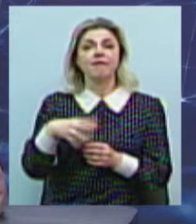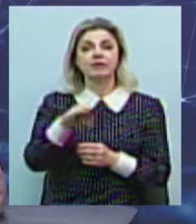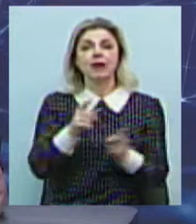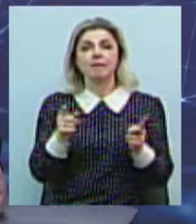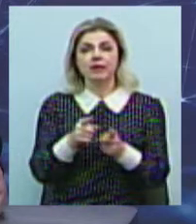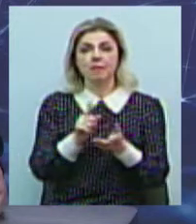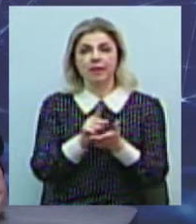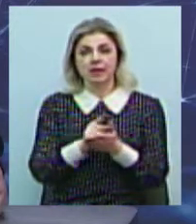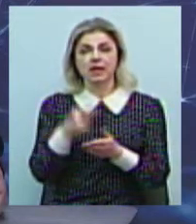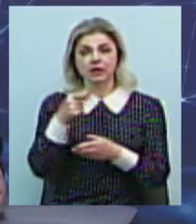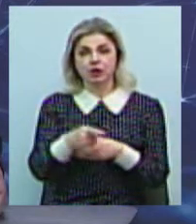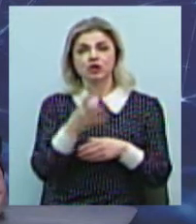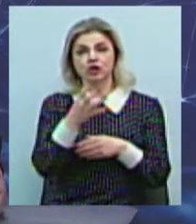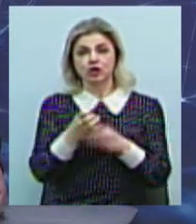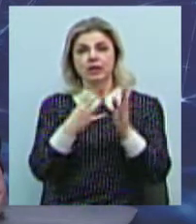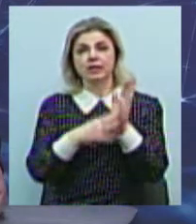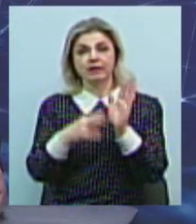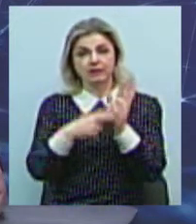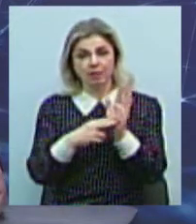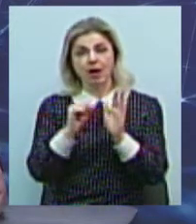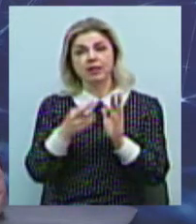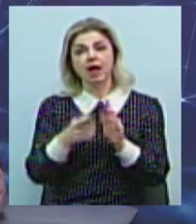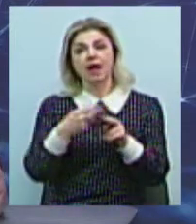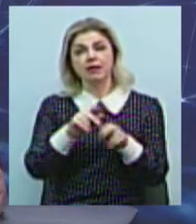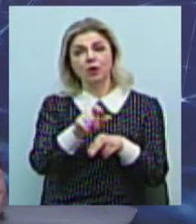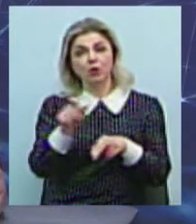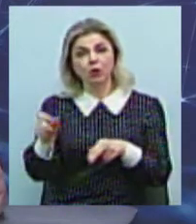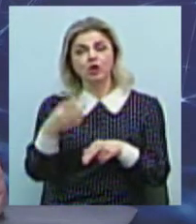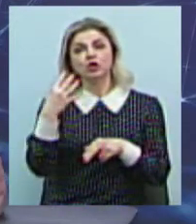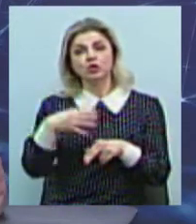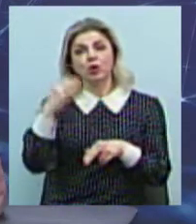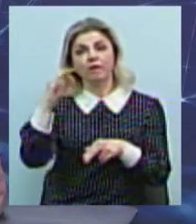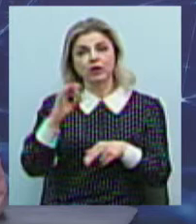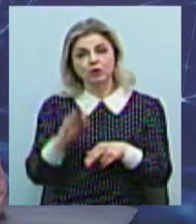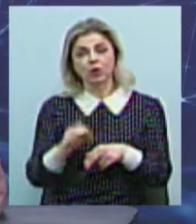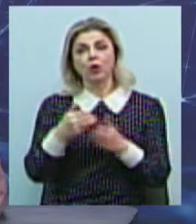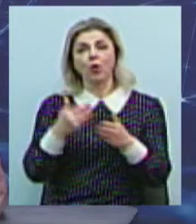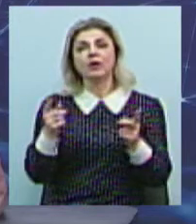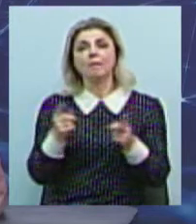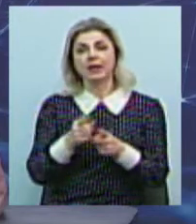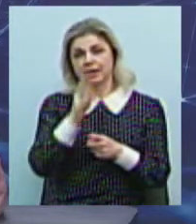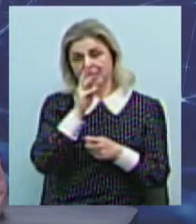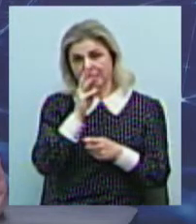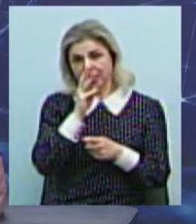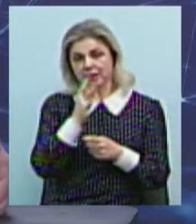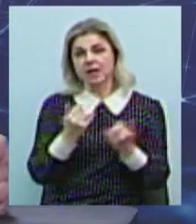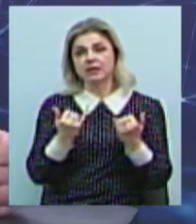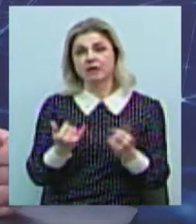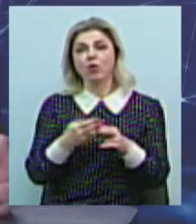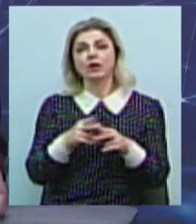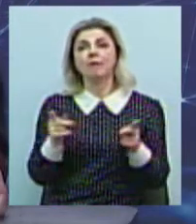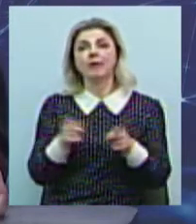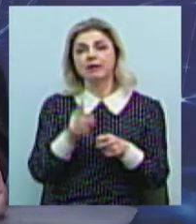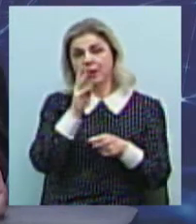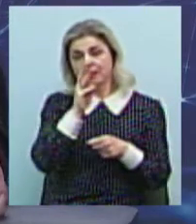пенсія на сьогоднішній день 1497, а для цих осіб 40% від мінімальної заробітної плати. На сьогоднішній день